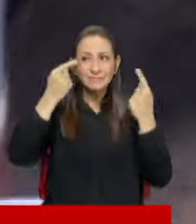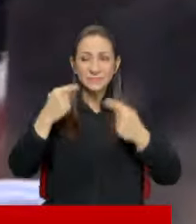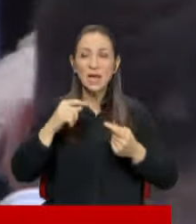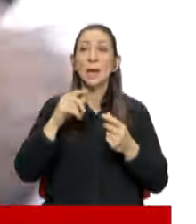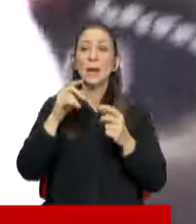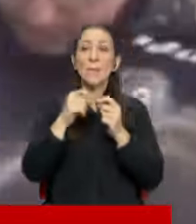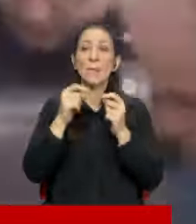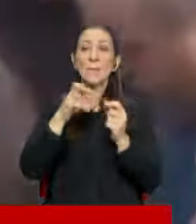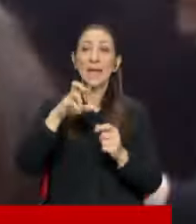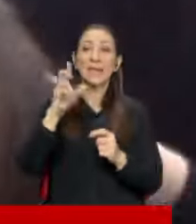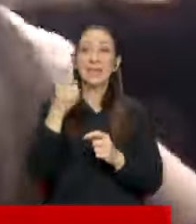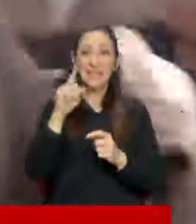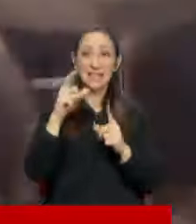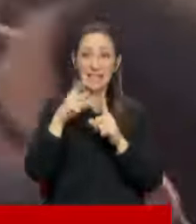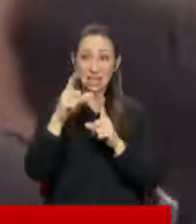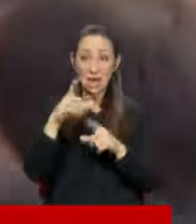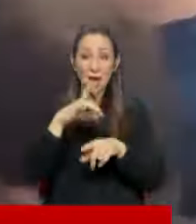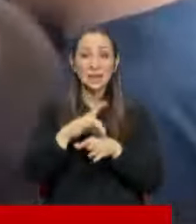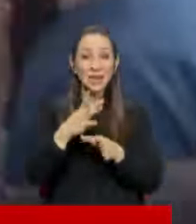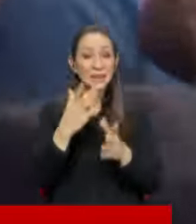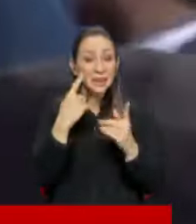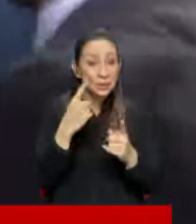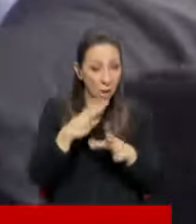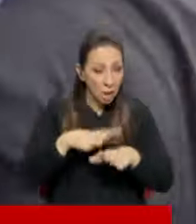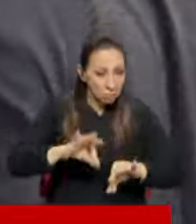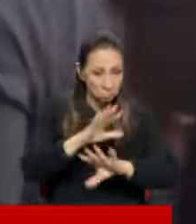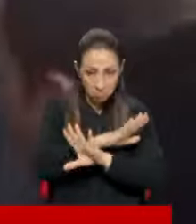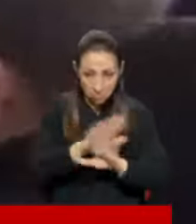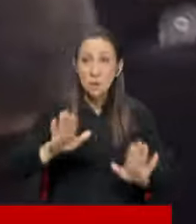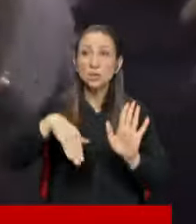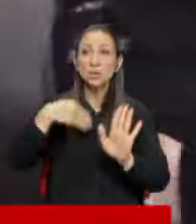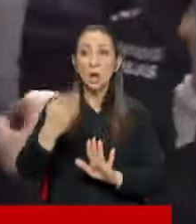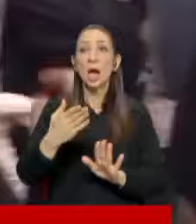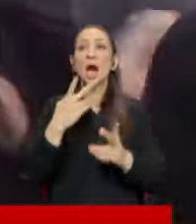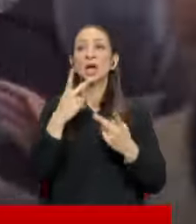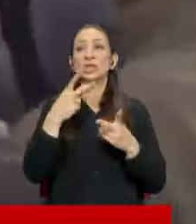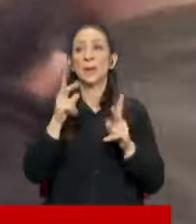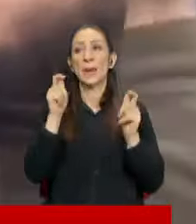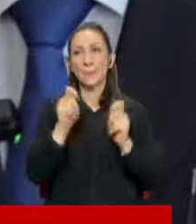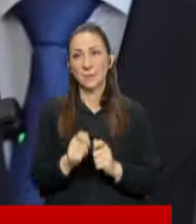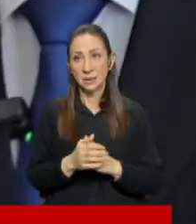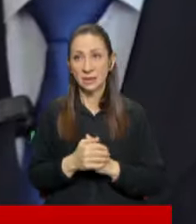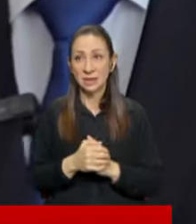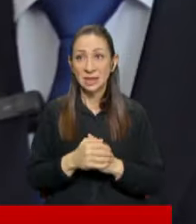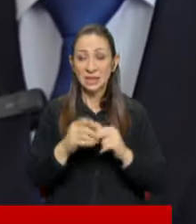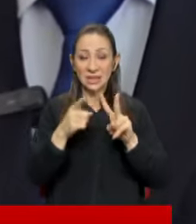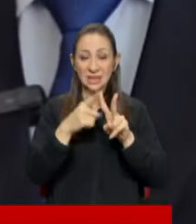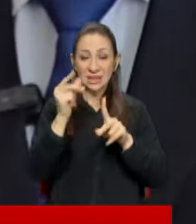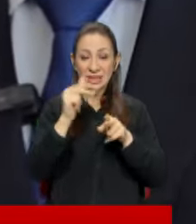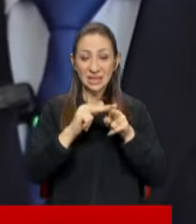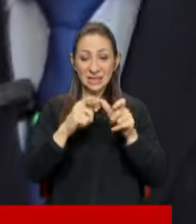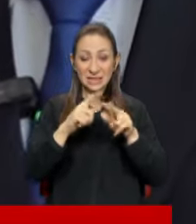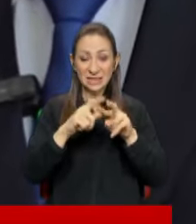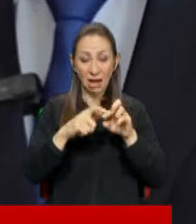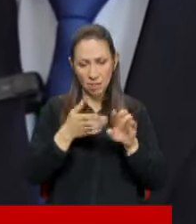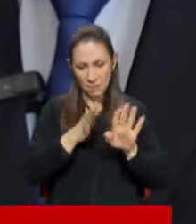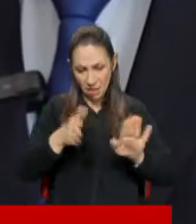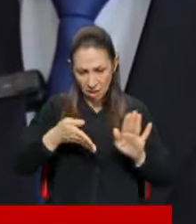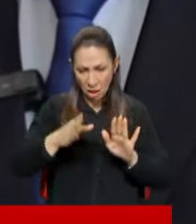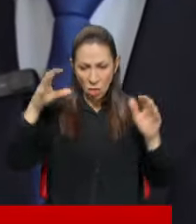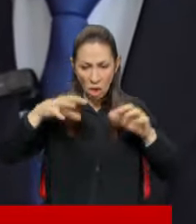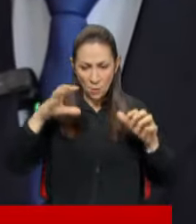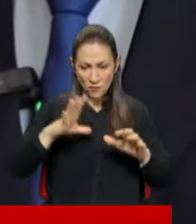Birlik Partisi lideri Desteci, hastanedeki tedavisinin tamamlanmasının ardından açıklamalarda bulundu. Niksar'ı geçtikten sonra tabii yağış